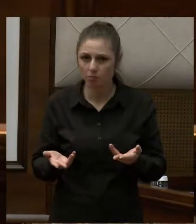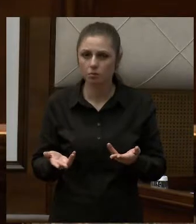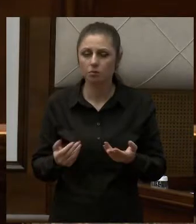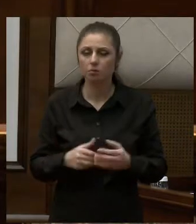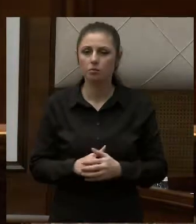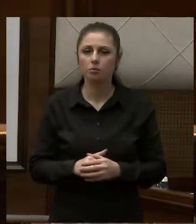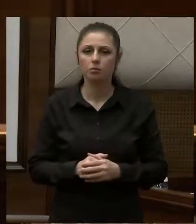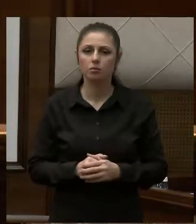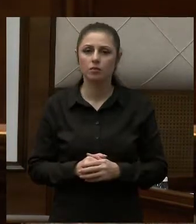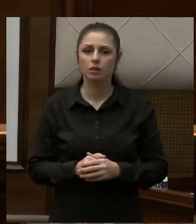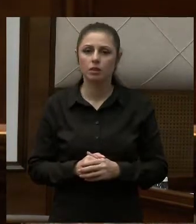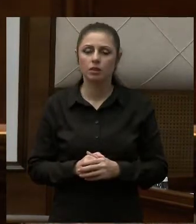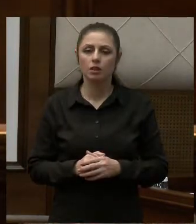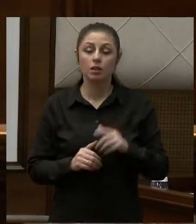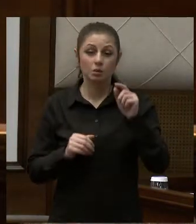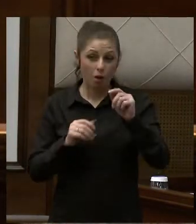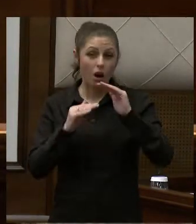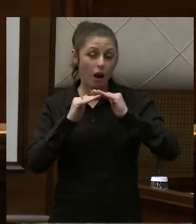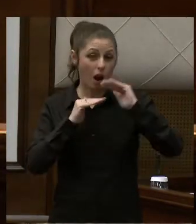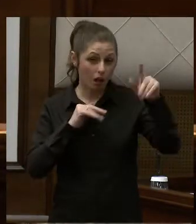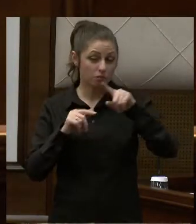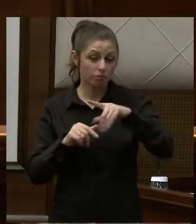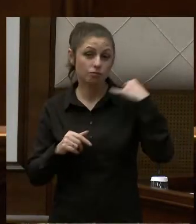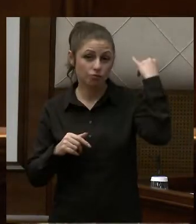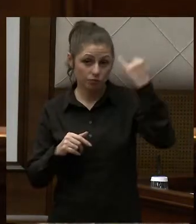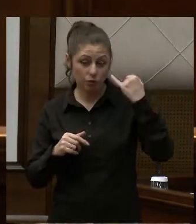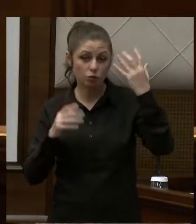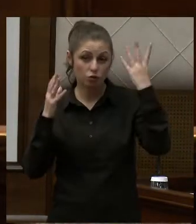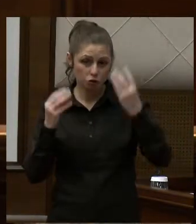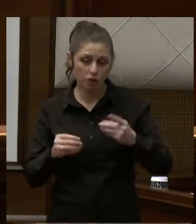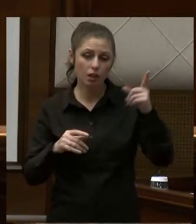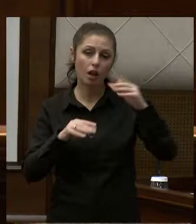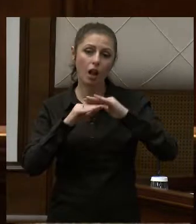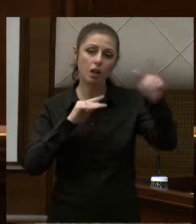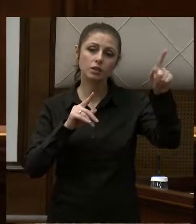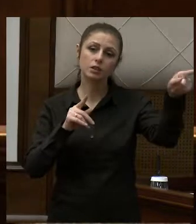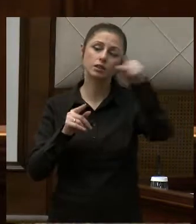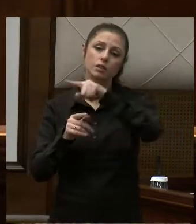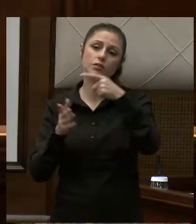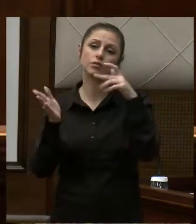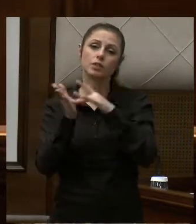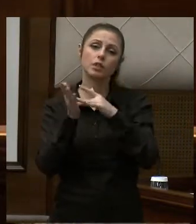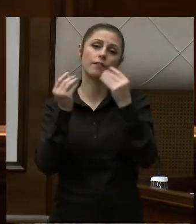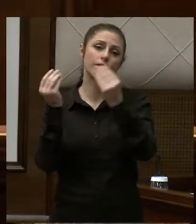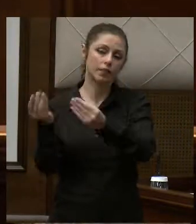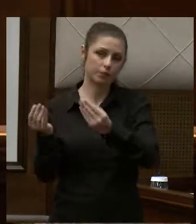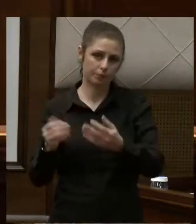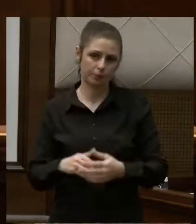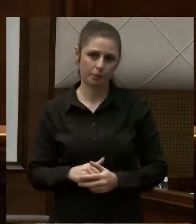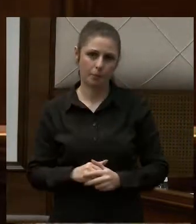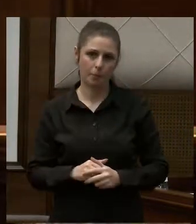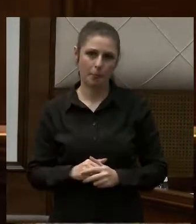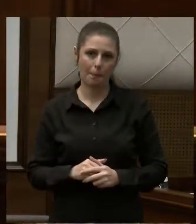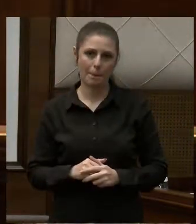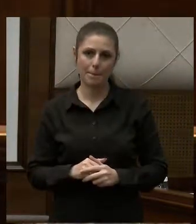halk. Dalga geçenlere çok ağır faturalar çıkartmıştır bugüne kadar.